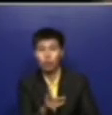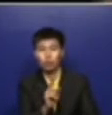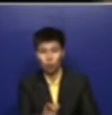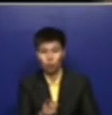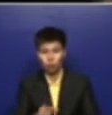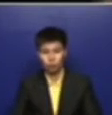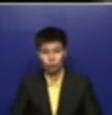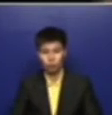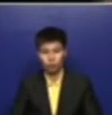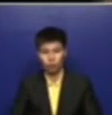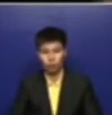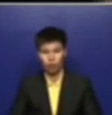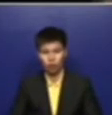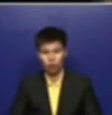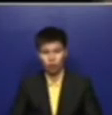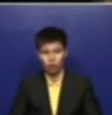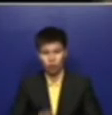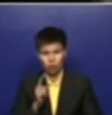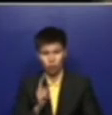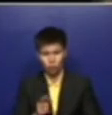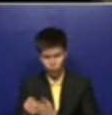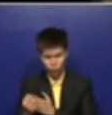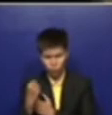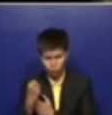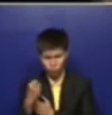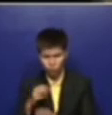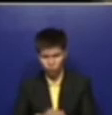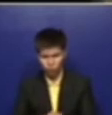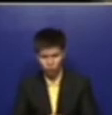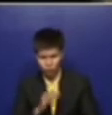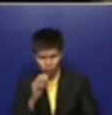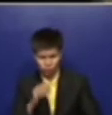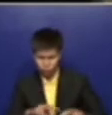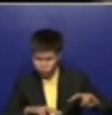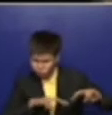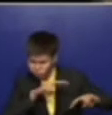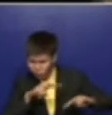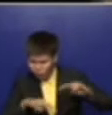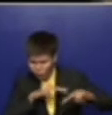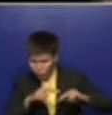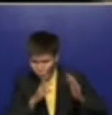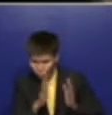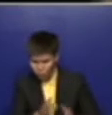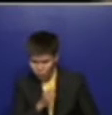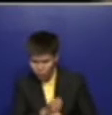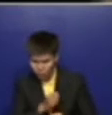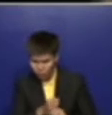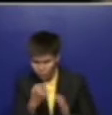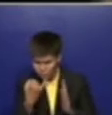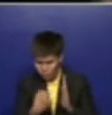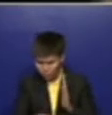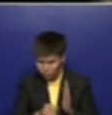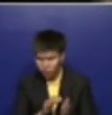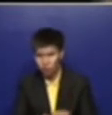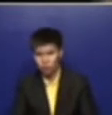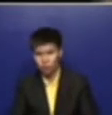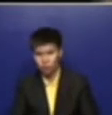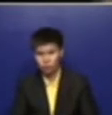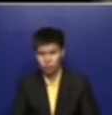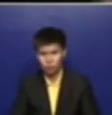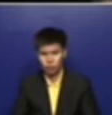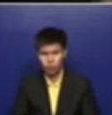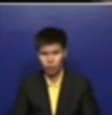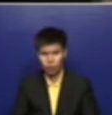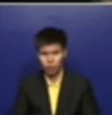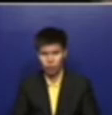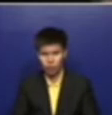ต้องเข้มข้นต้องหาตัวผู้กระทำที่อยู่เบื้องหลังที่พยายามจะสร้างสถาน